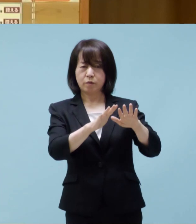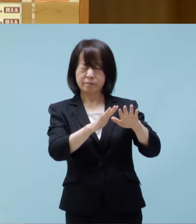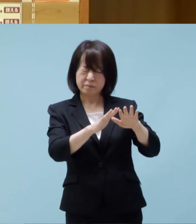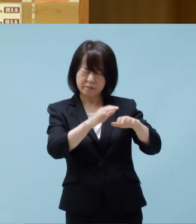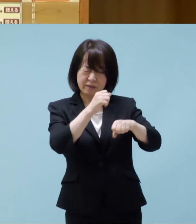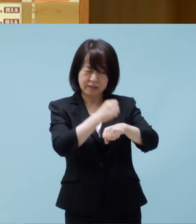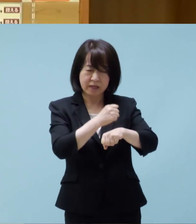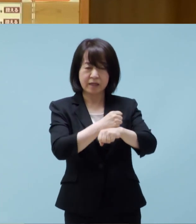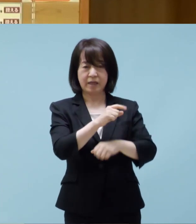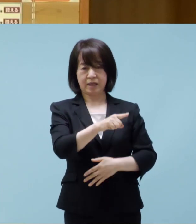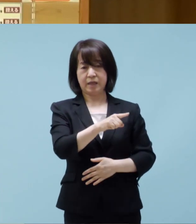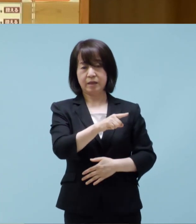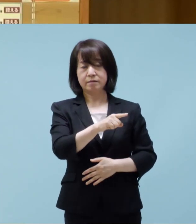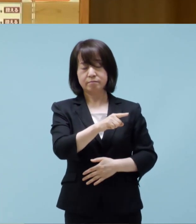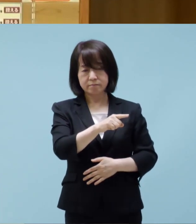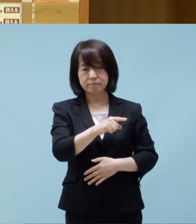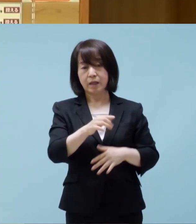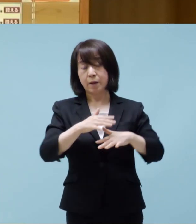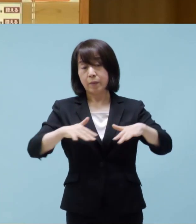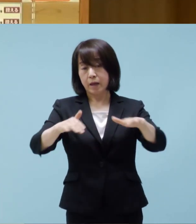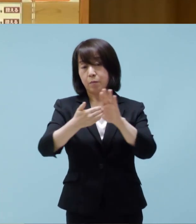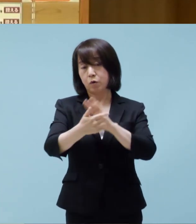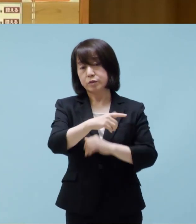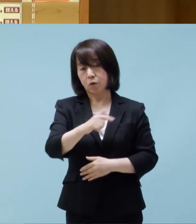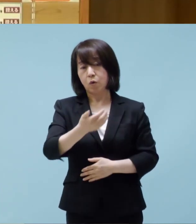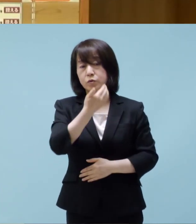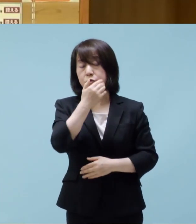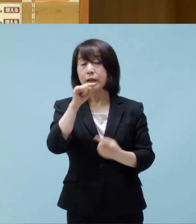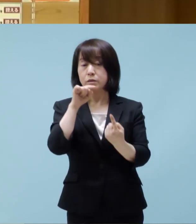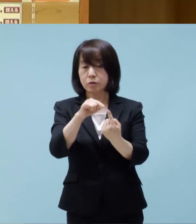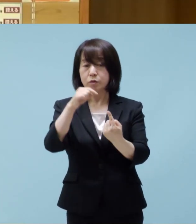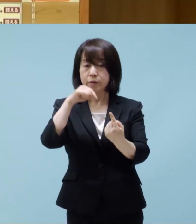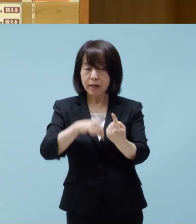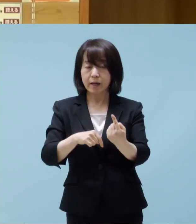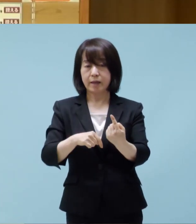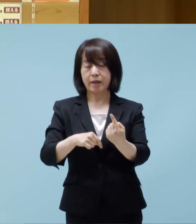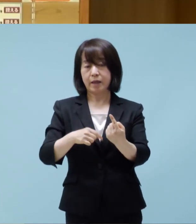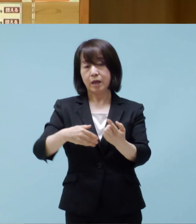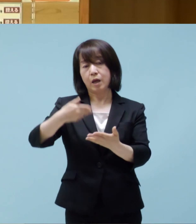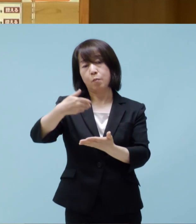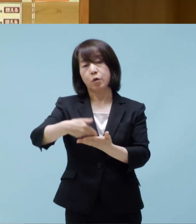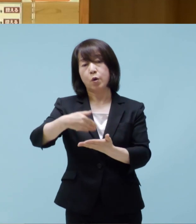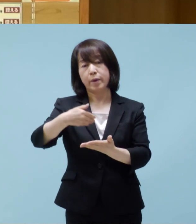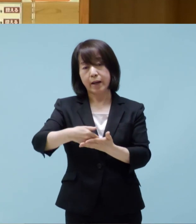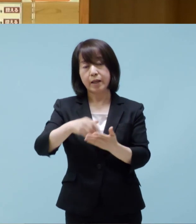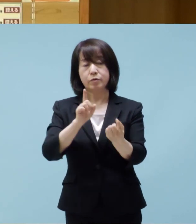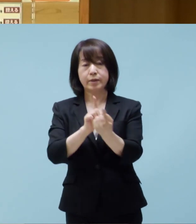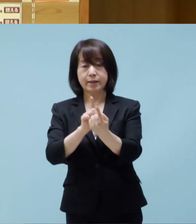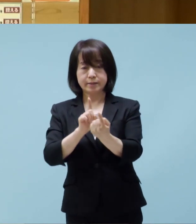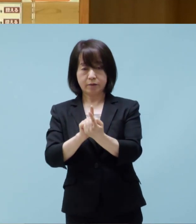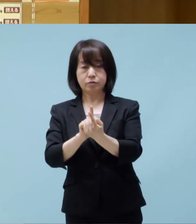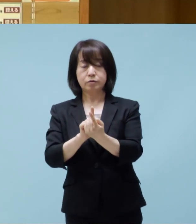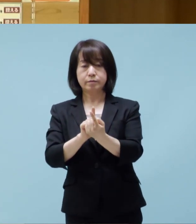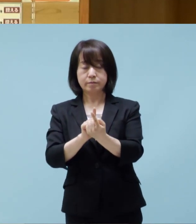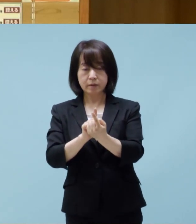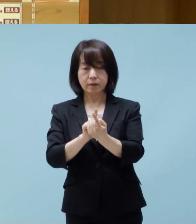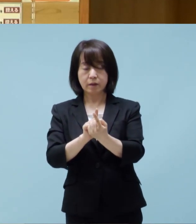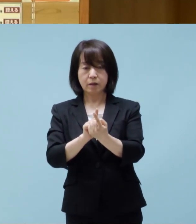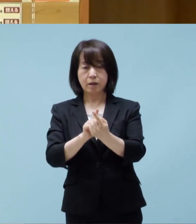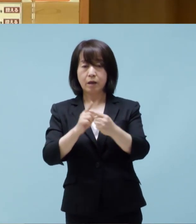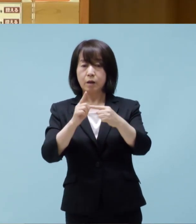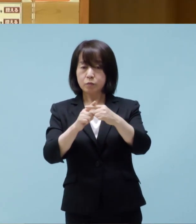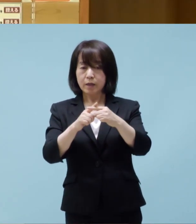ん延防止等重点措置の中で求められるそういった対策、さらにはプラスアルファで同独自に